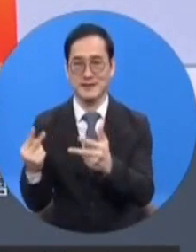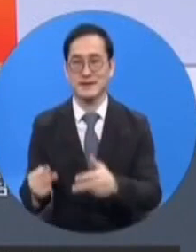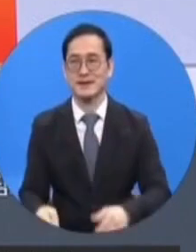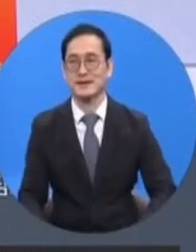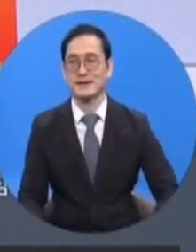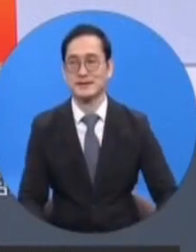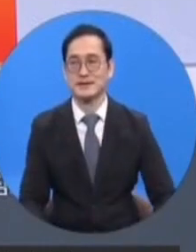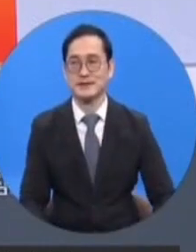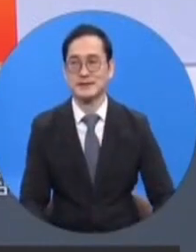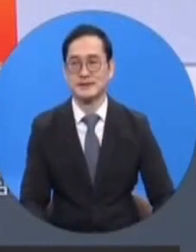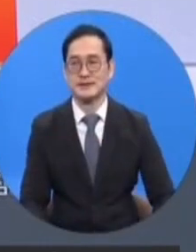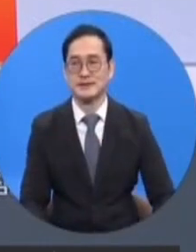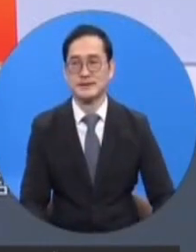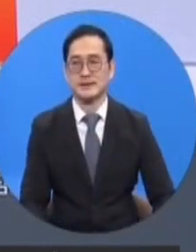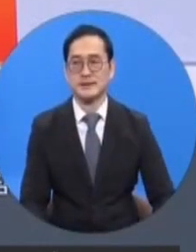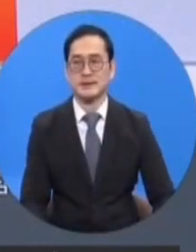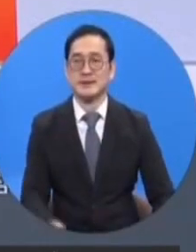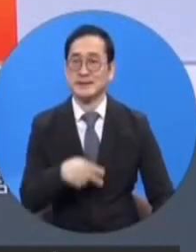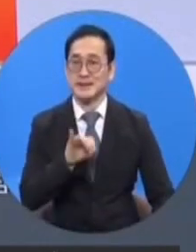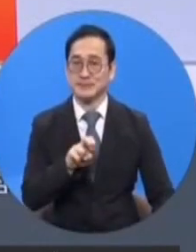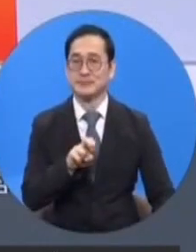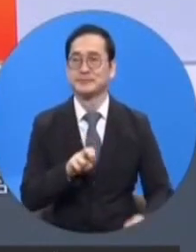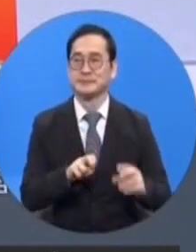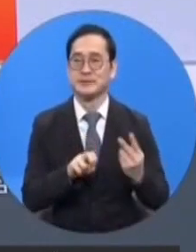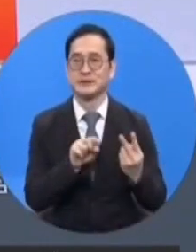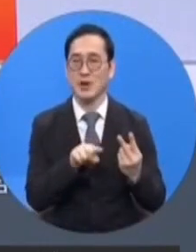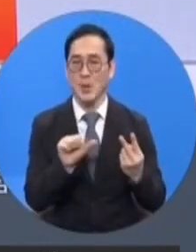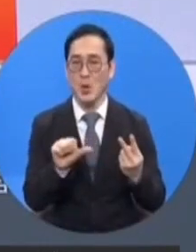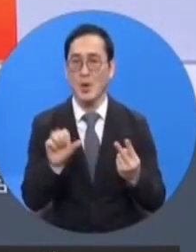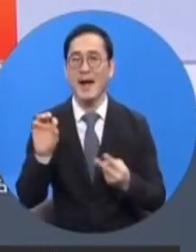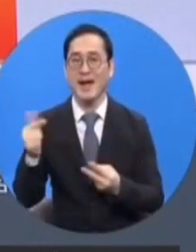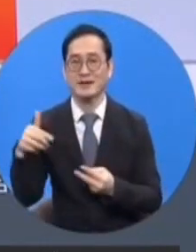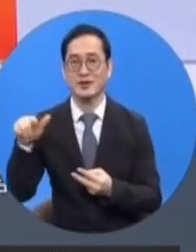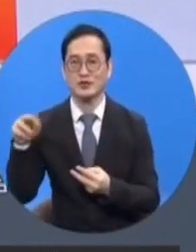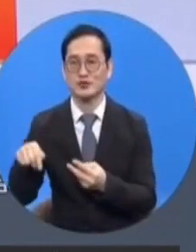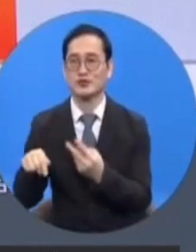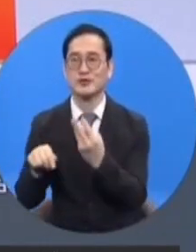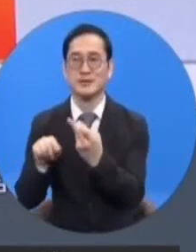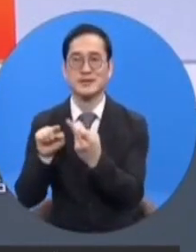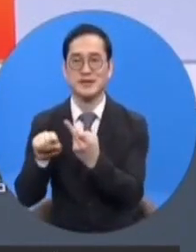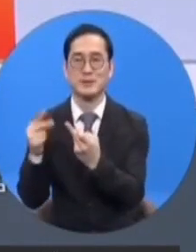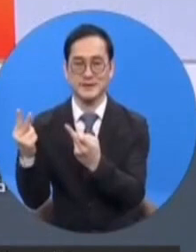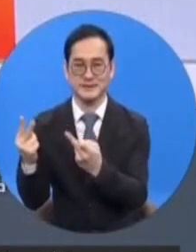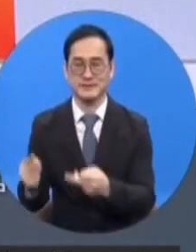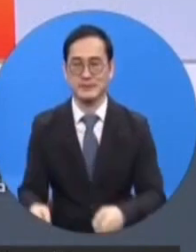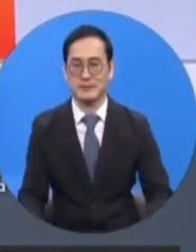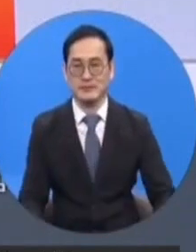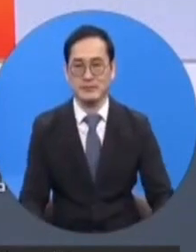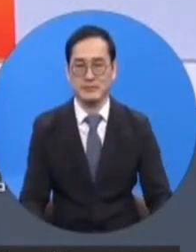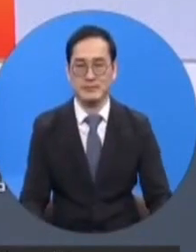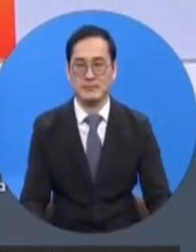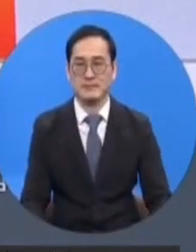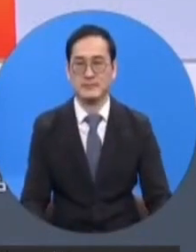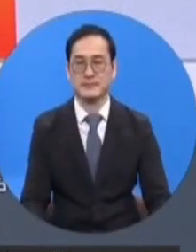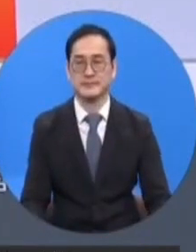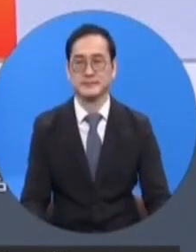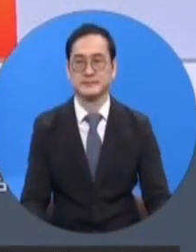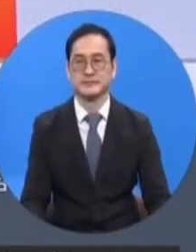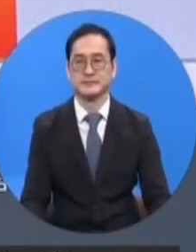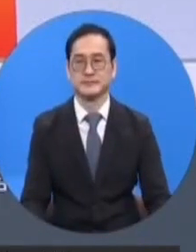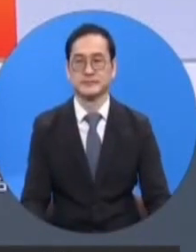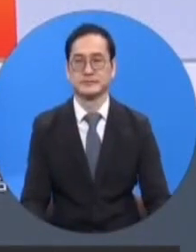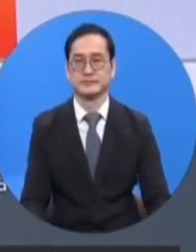37.2%의 지지율을 받고 있습니다. 심상정 2.5, 안철수 후보가 12.2%의 지지율이 나오고 있는 그런 상황입니다.